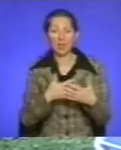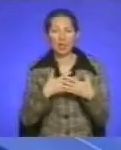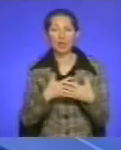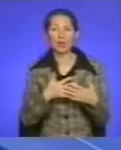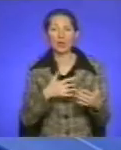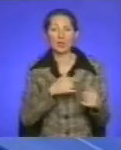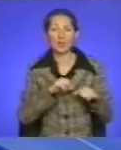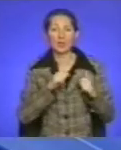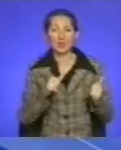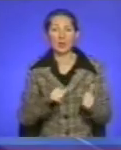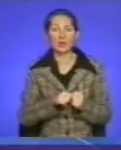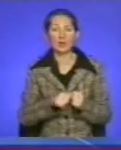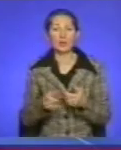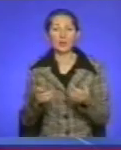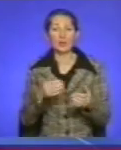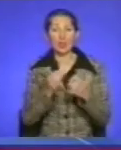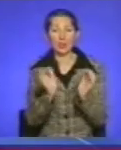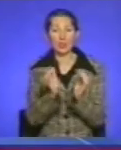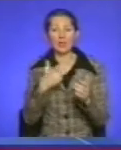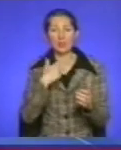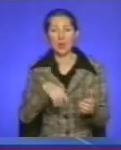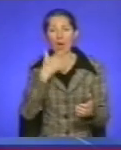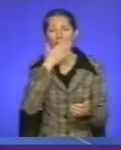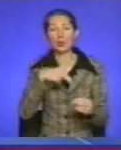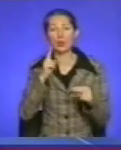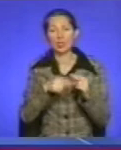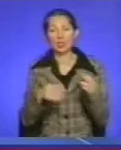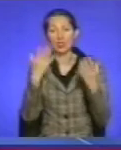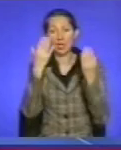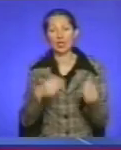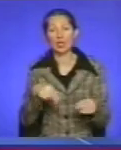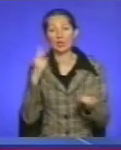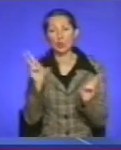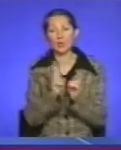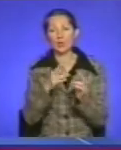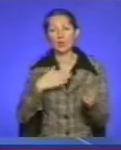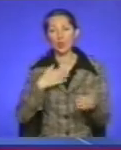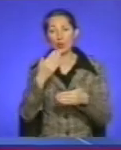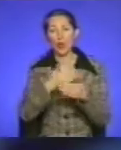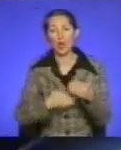Бережіть себе, гарного завершення дня і побачимось на нашому каналі.